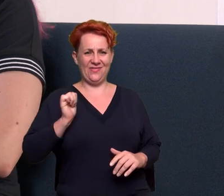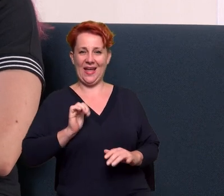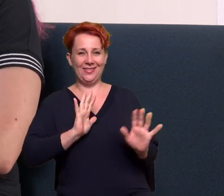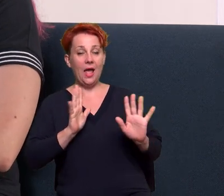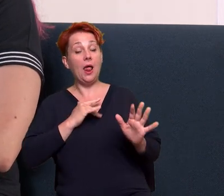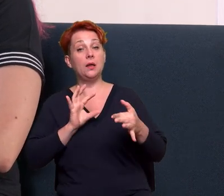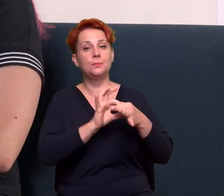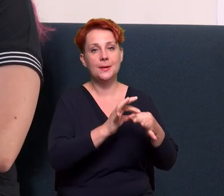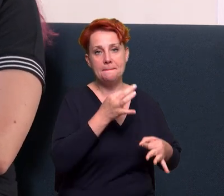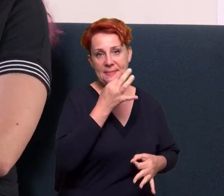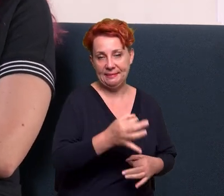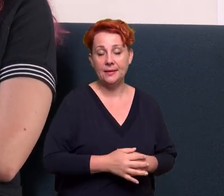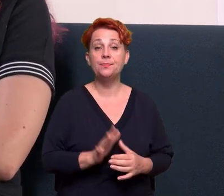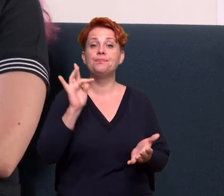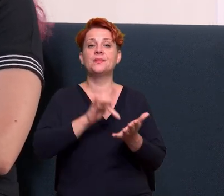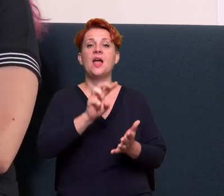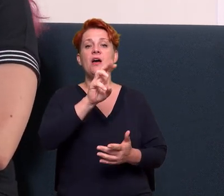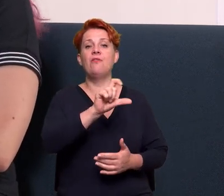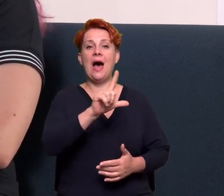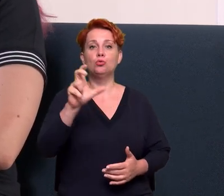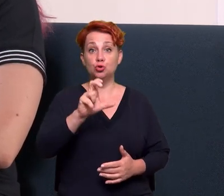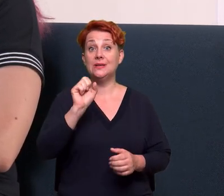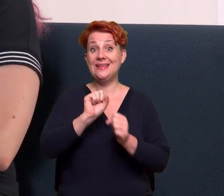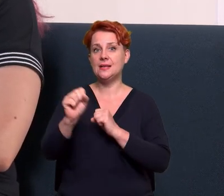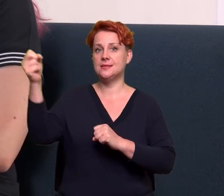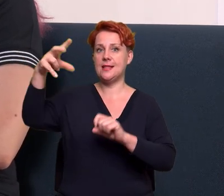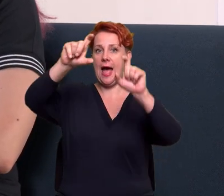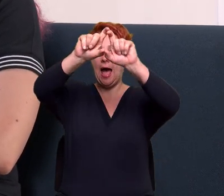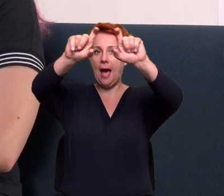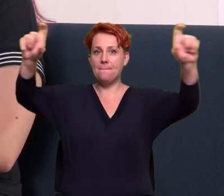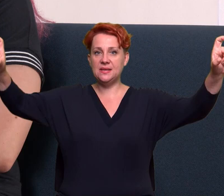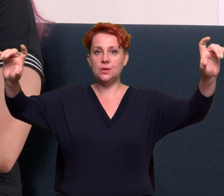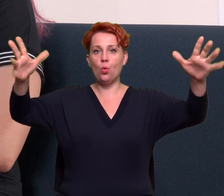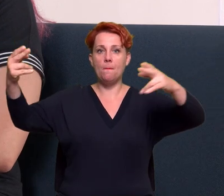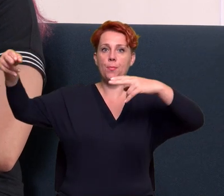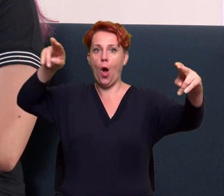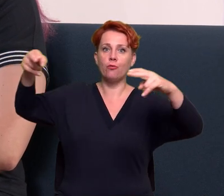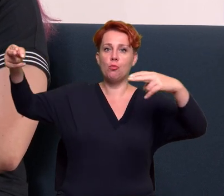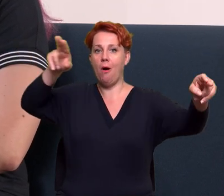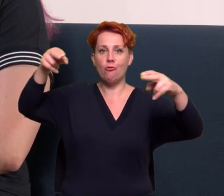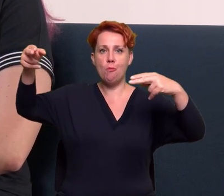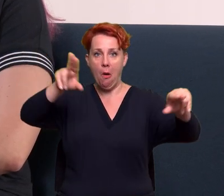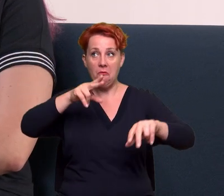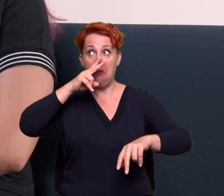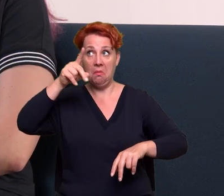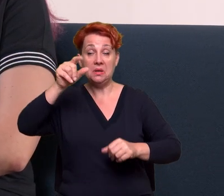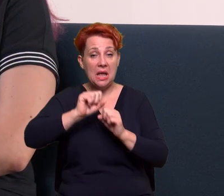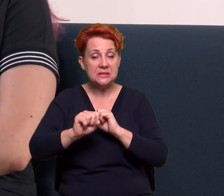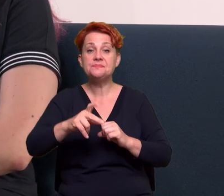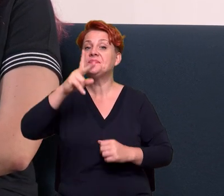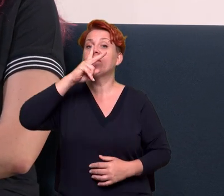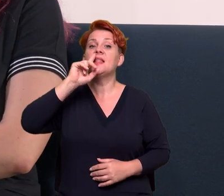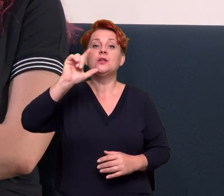tego pytania. Bo w Wałczu na Dworcu jest właśnie taki napis, który wraca, taki napis duch, który też dobrze pokazuje,